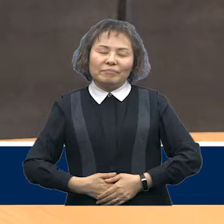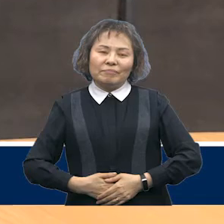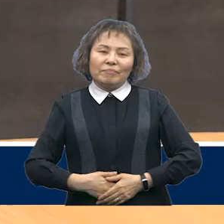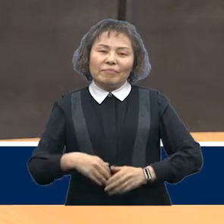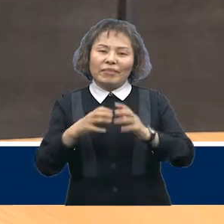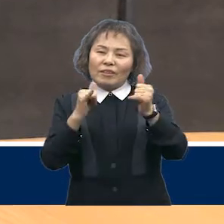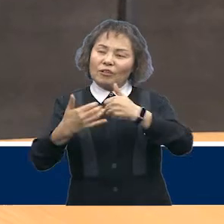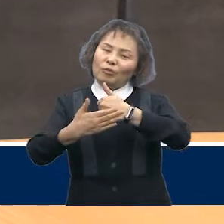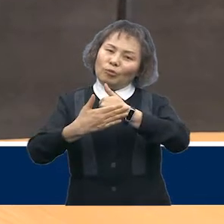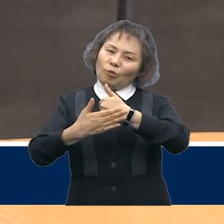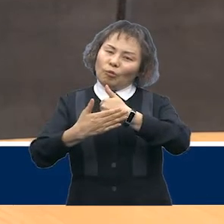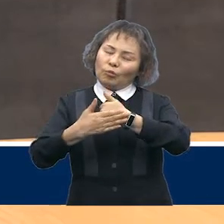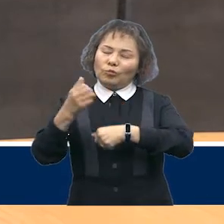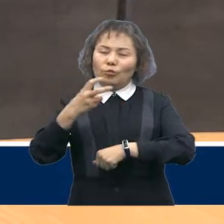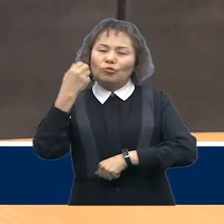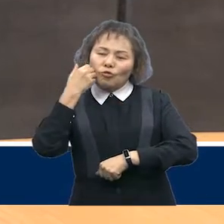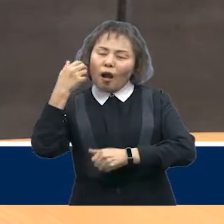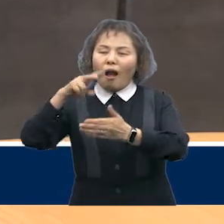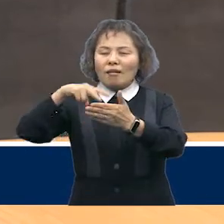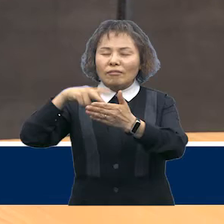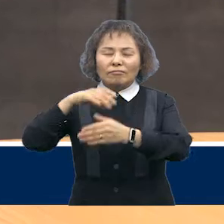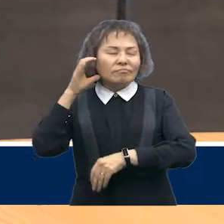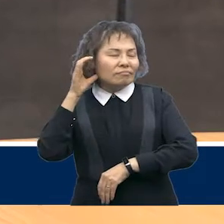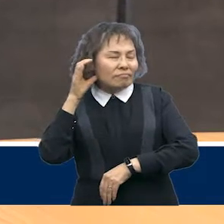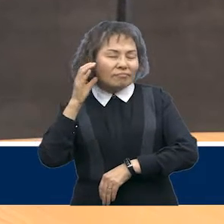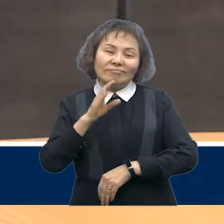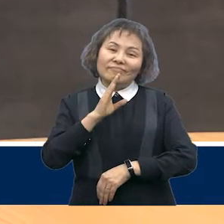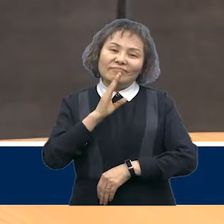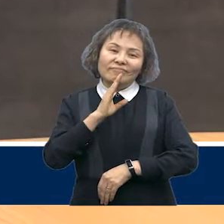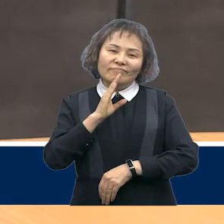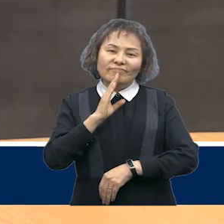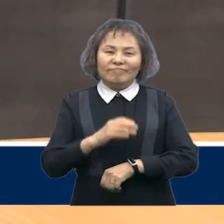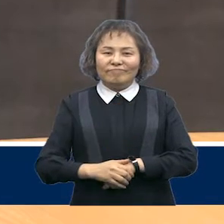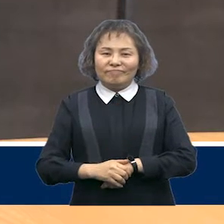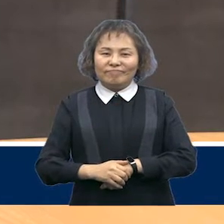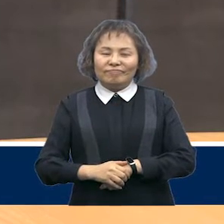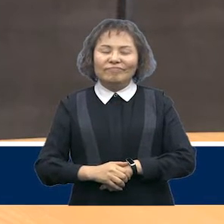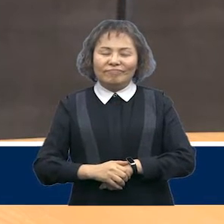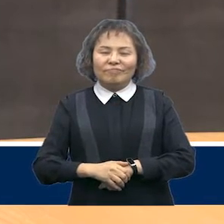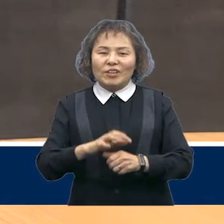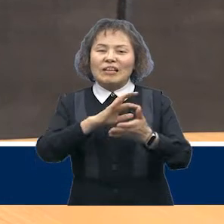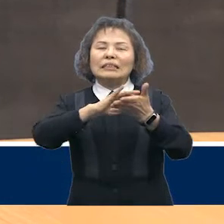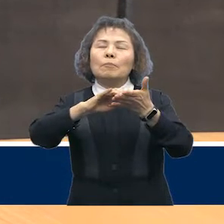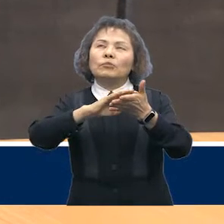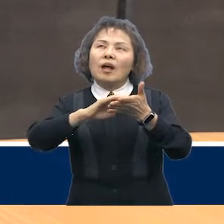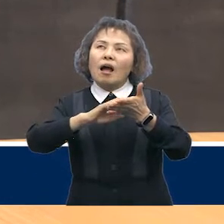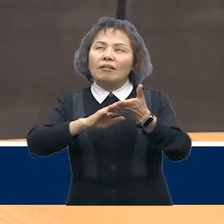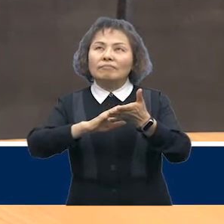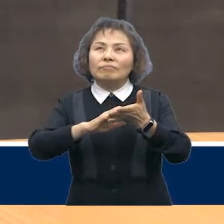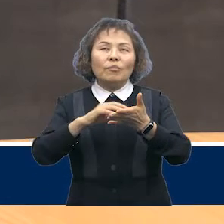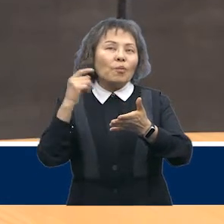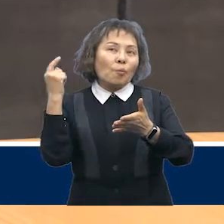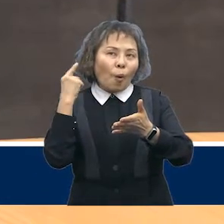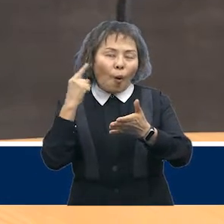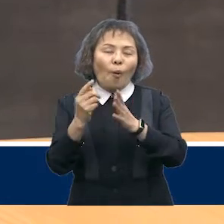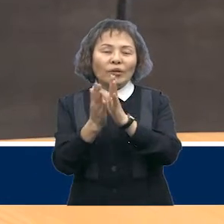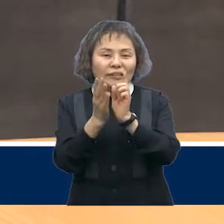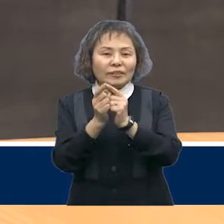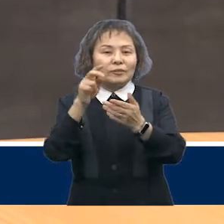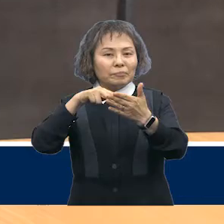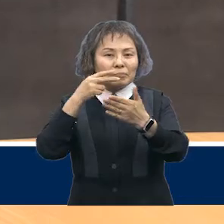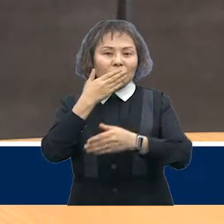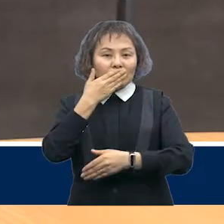가격들을 도움을 받거나 아니면 누가 데려가 달라 왔어야 되는데 그게 아니라 일단 젊 짜로